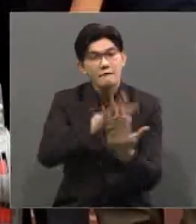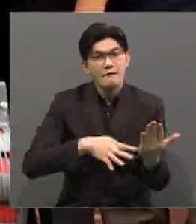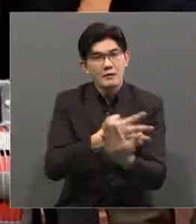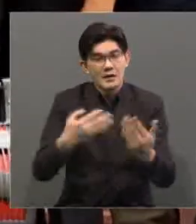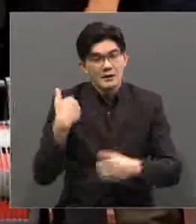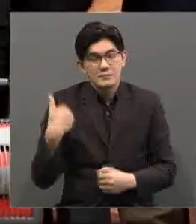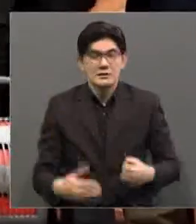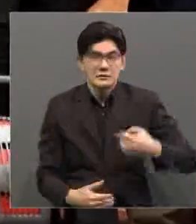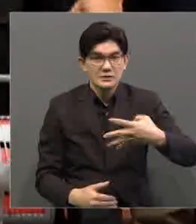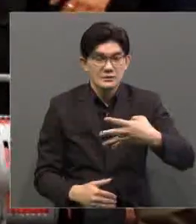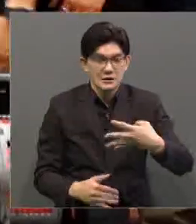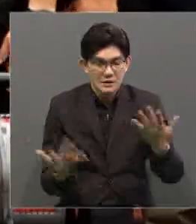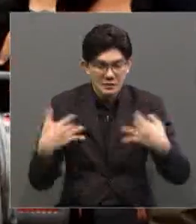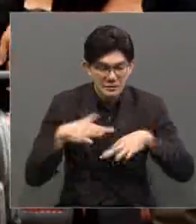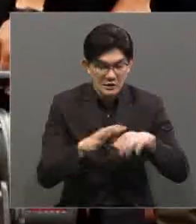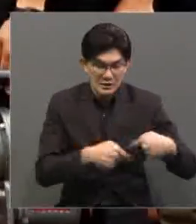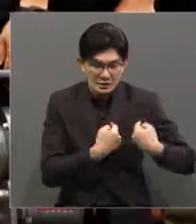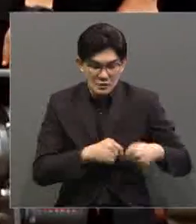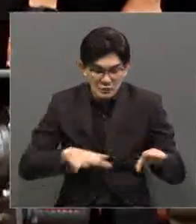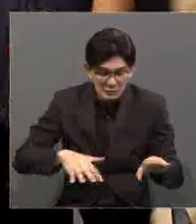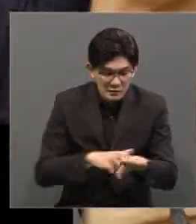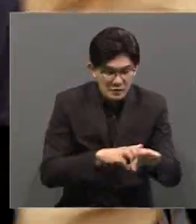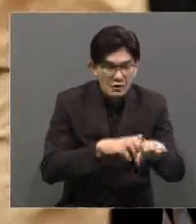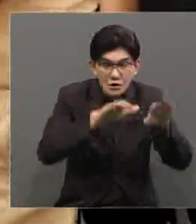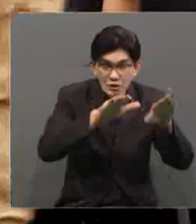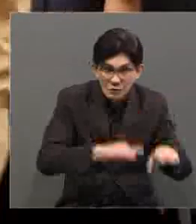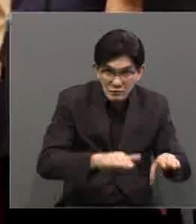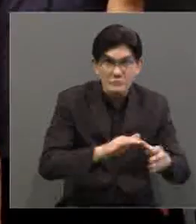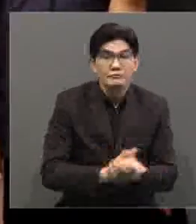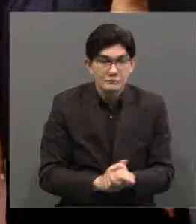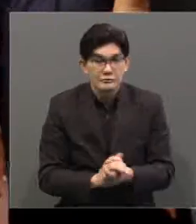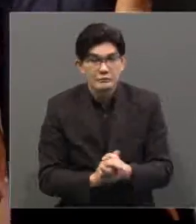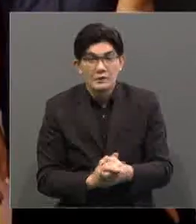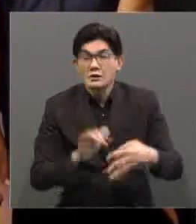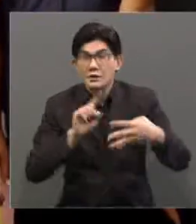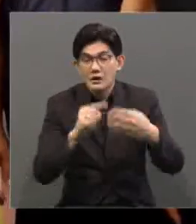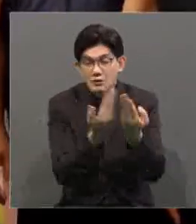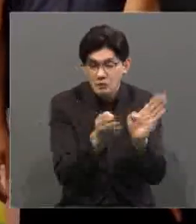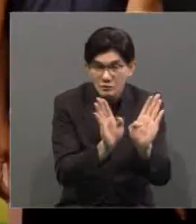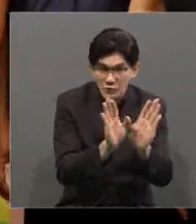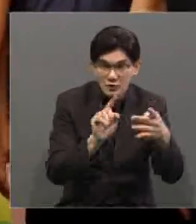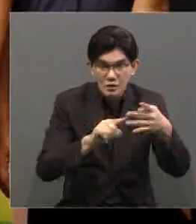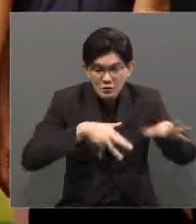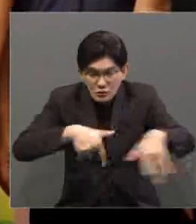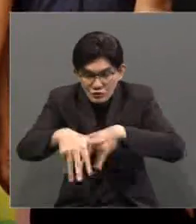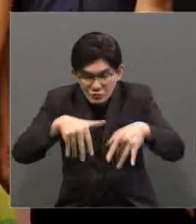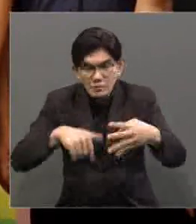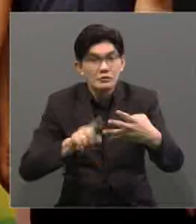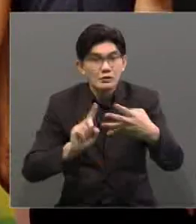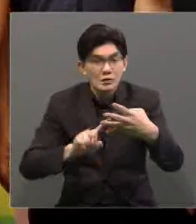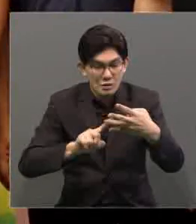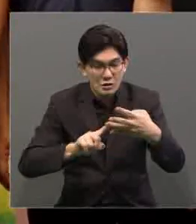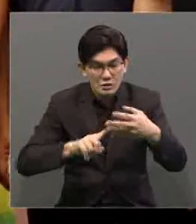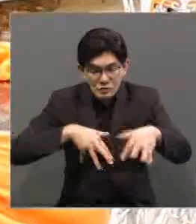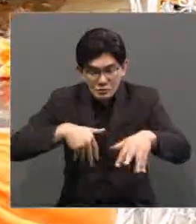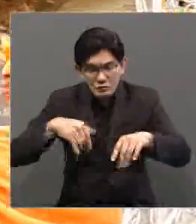4ด่านนะครับประสานใจลดอุบัติเหตุทางถนนได้แก่นะครับด่านครอบครัวนะครับด่านชุมชนด่านท้อง